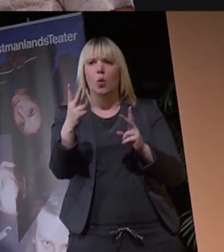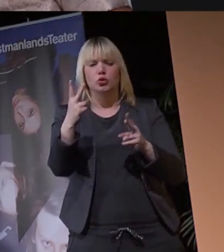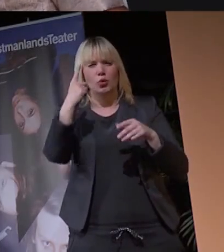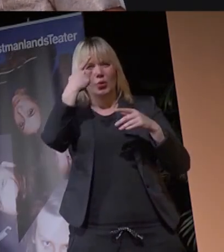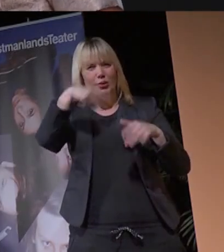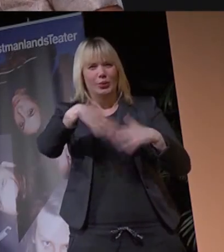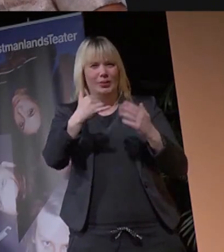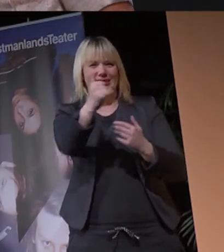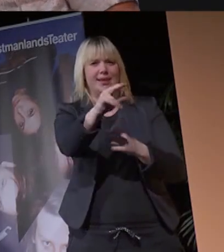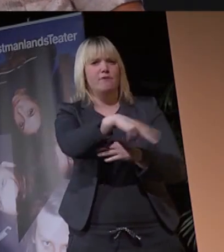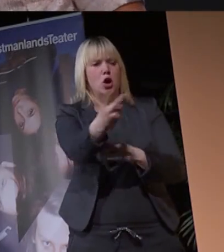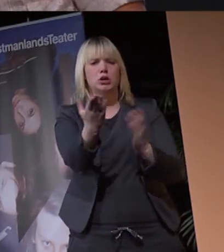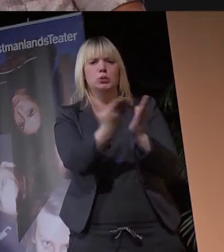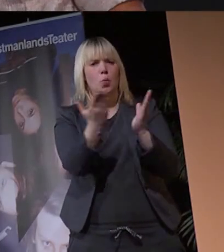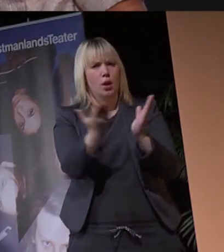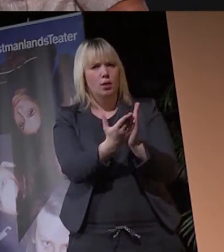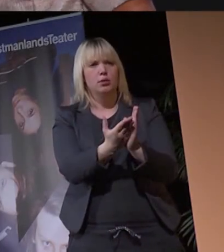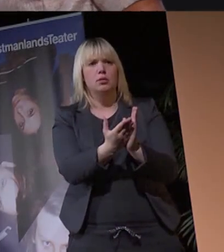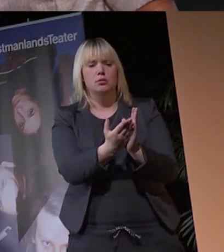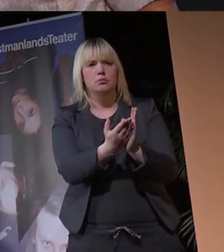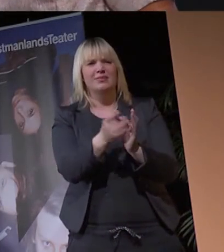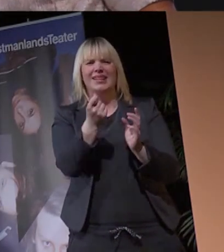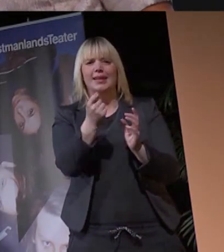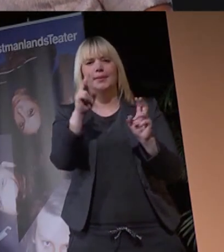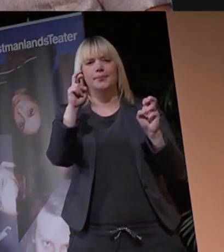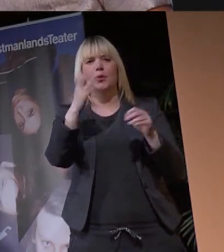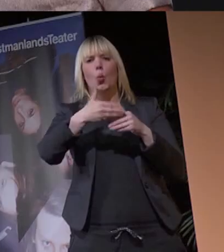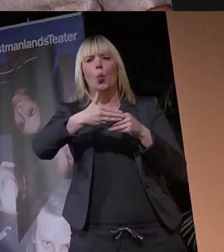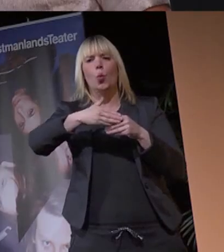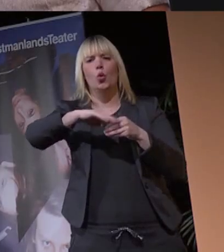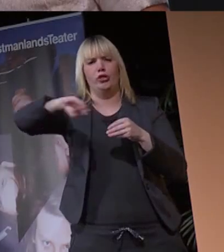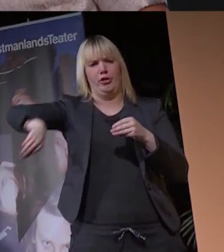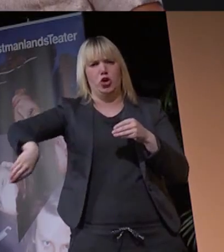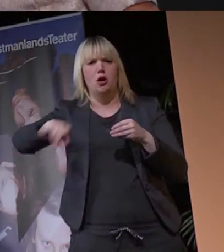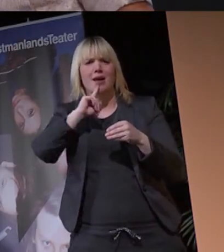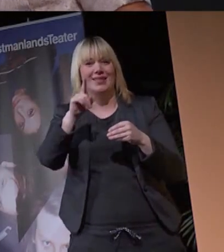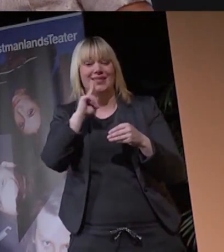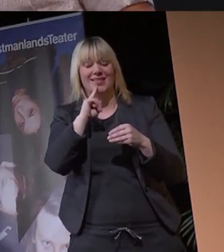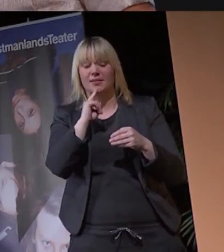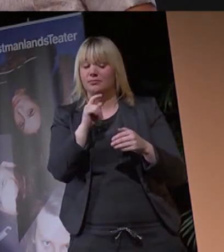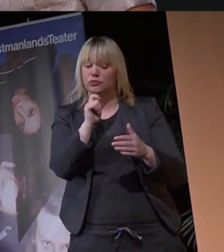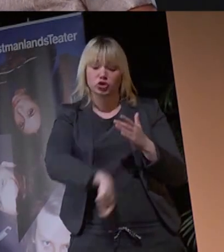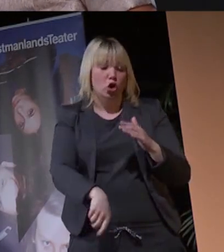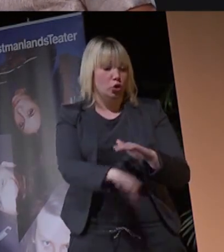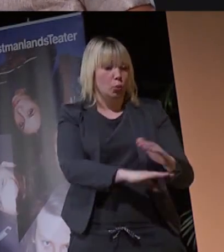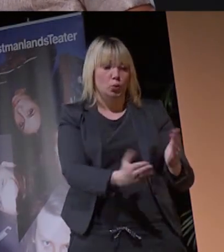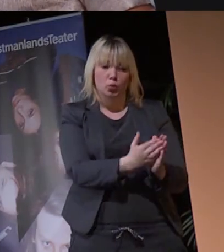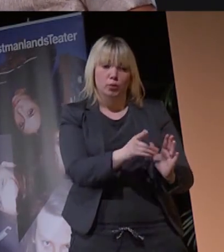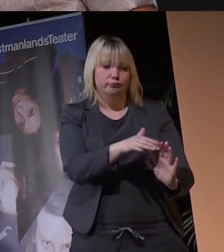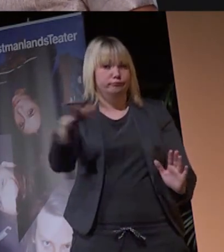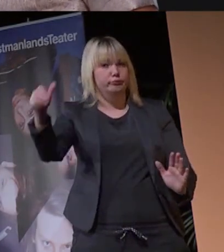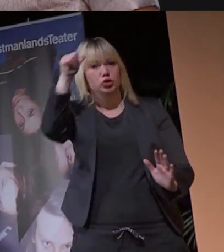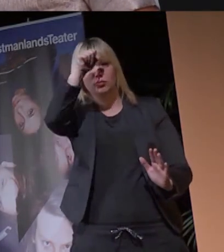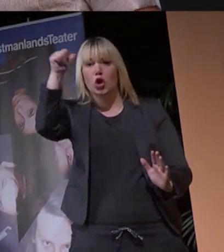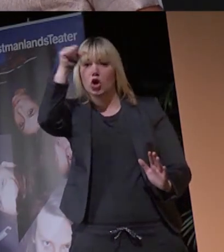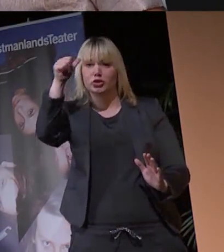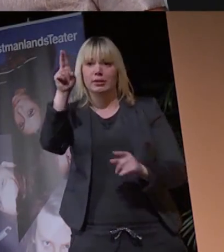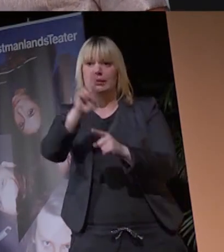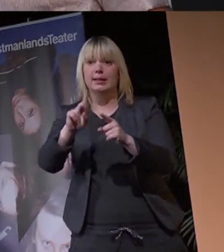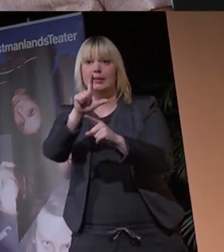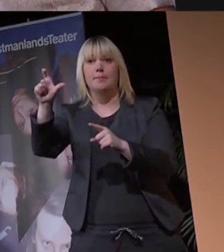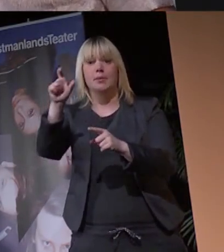skolan, att det har hamnat på undantag. Och det går ju redan från grundskolan upp till gymnasiet när estetiska ämnen